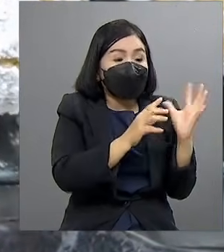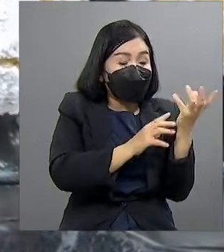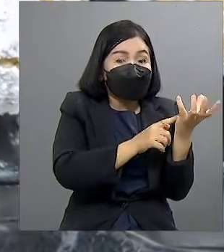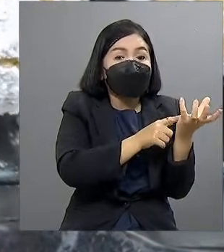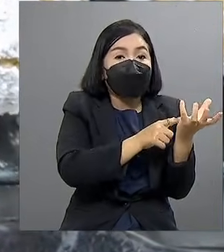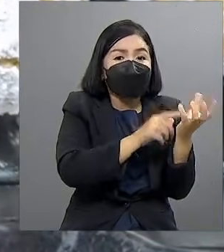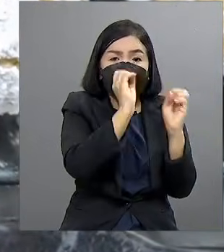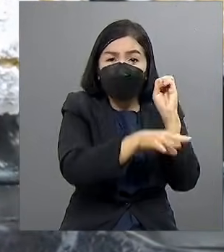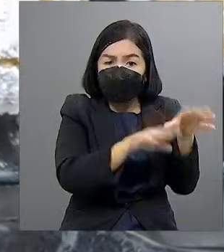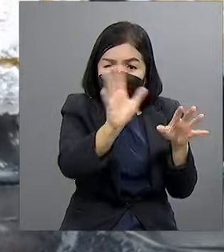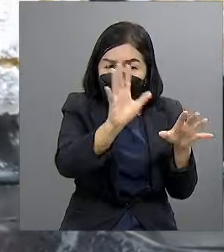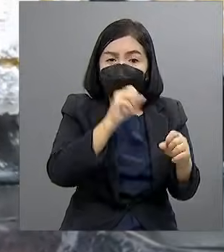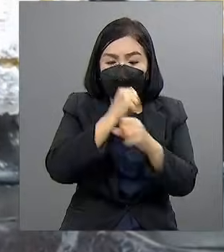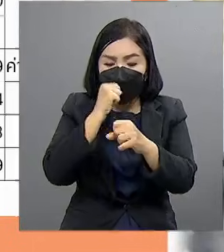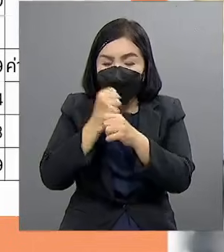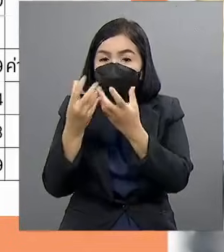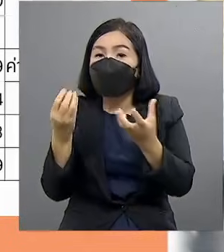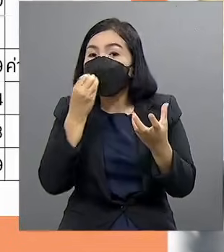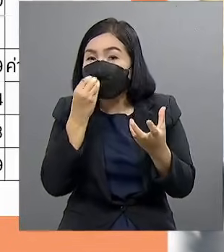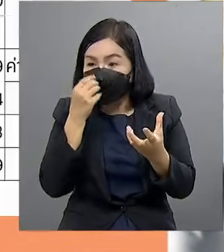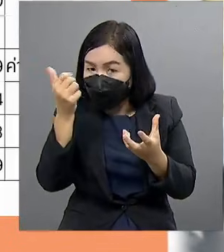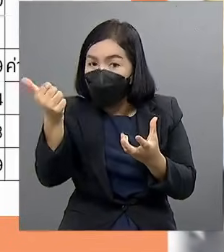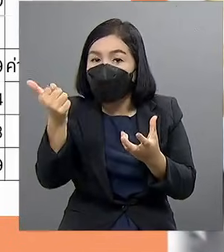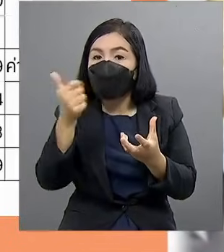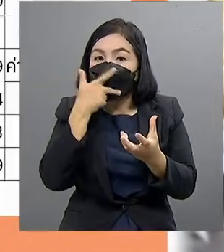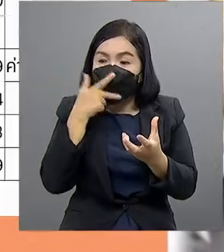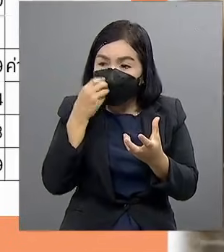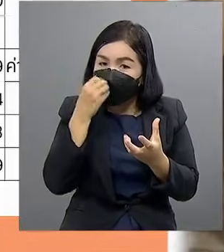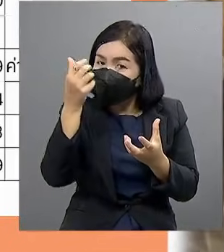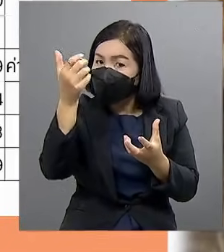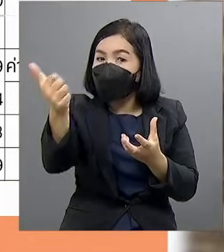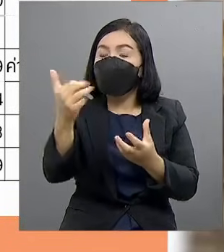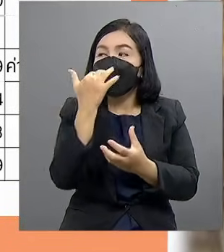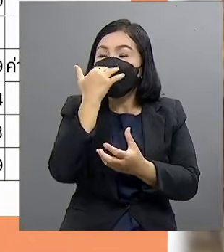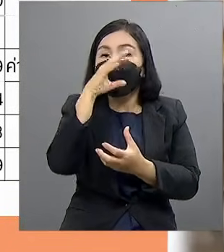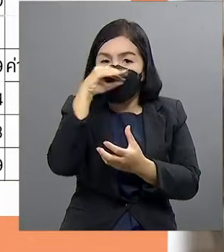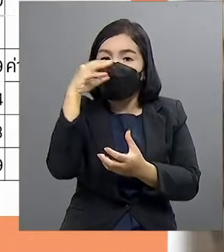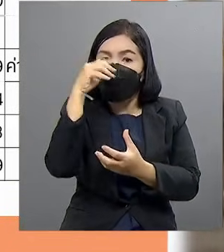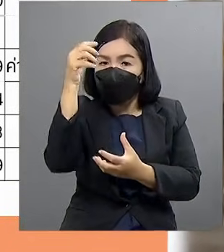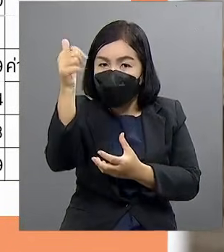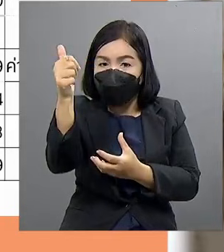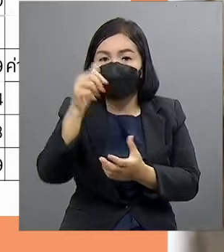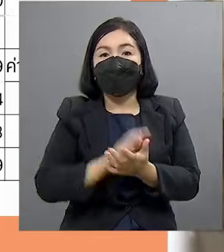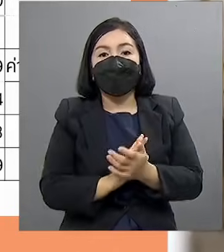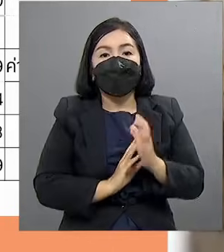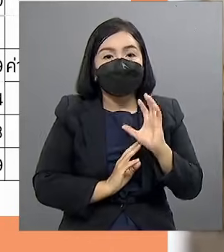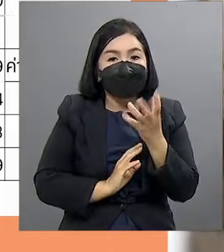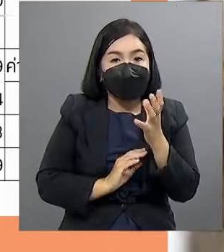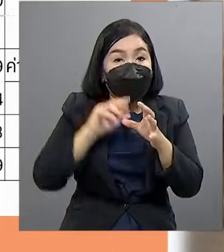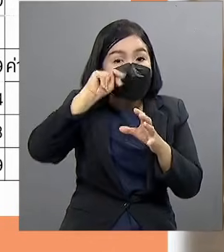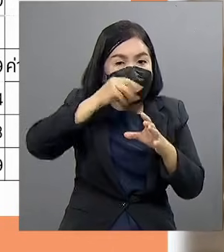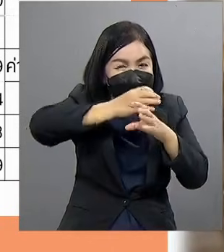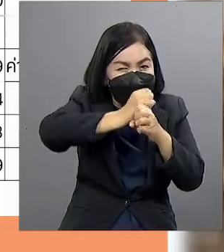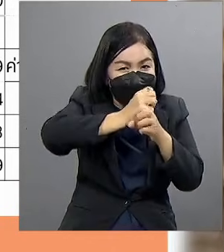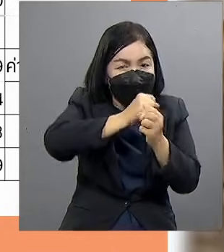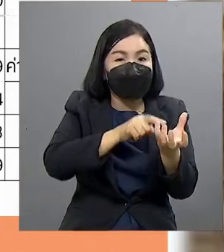ได้รสชาติที่หอมอร่อยมากๆเลยนะครับวัตถุดิบนะครับในส่วนของเนื้อกระชายปั่นคั้นน้ำออกนะครับอันนี้ผม